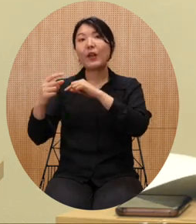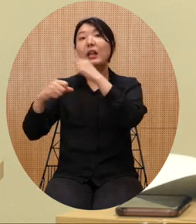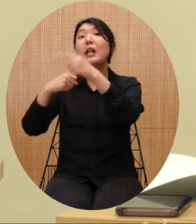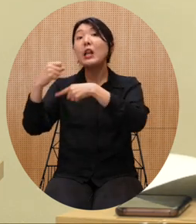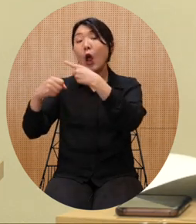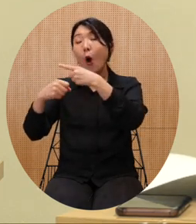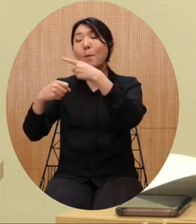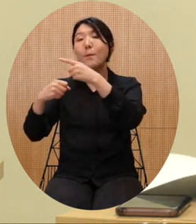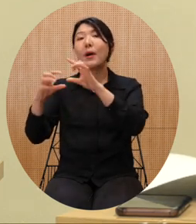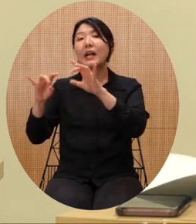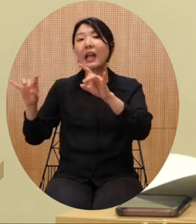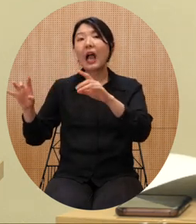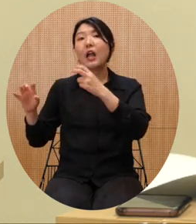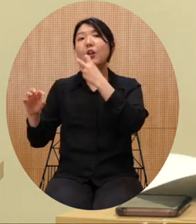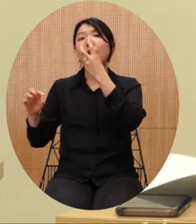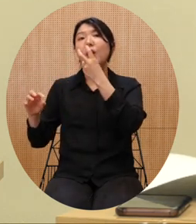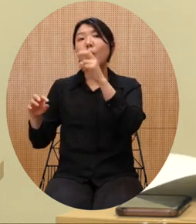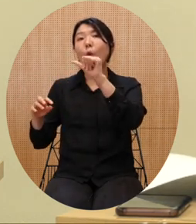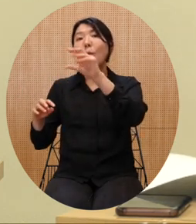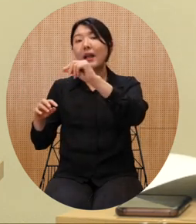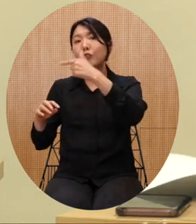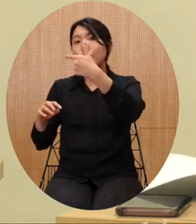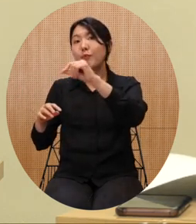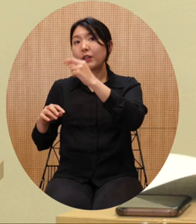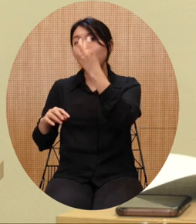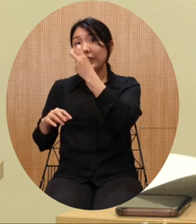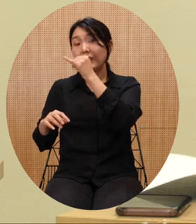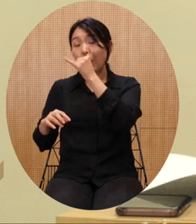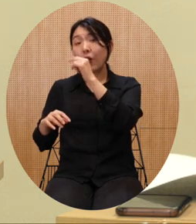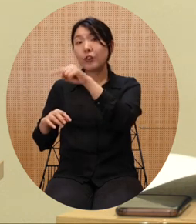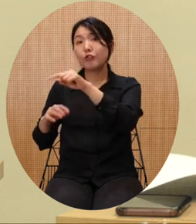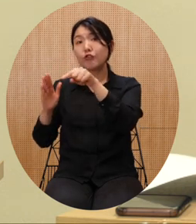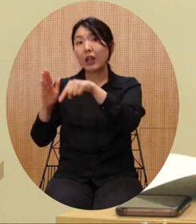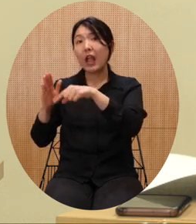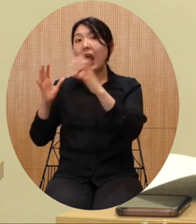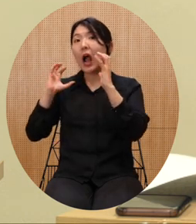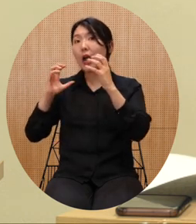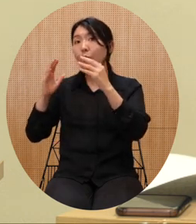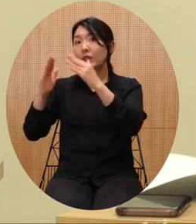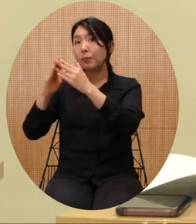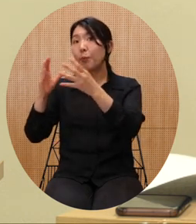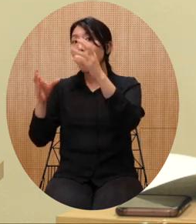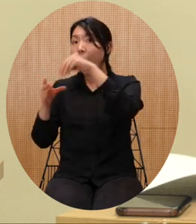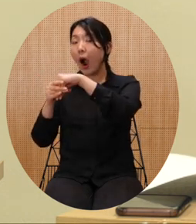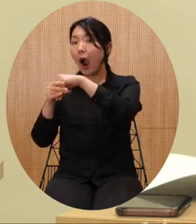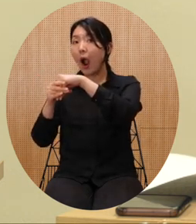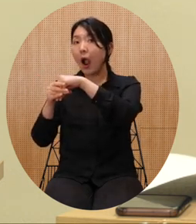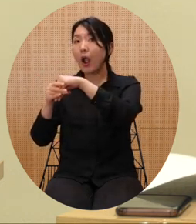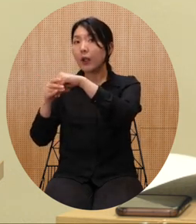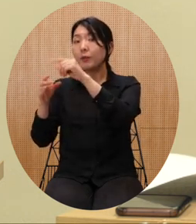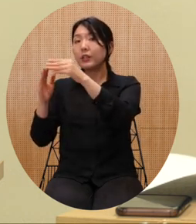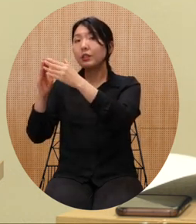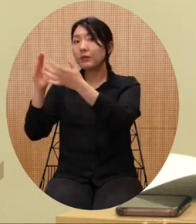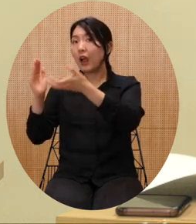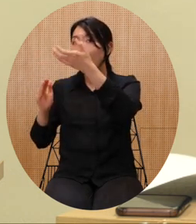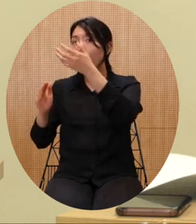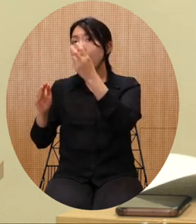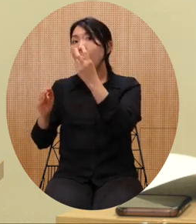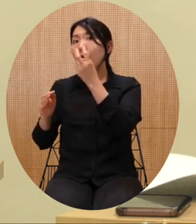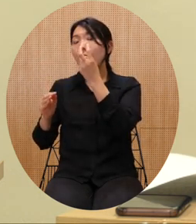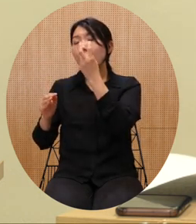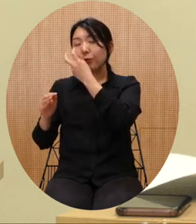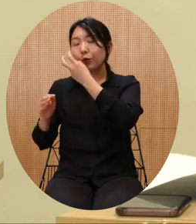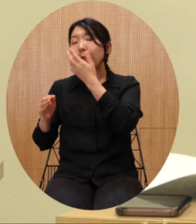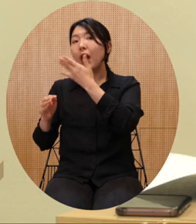합니다. 거의 한 5만, 6만 정도 규모이고 이 중에서 아동 가구가 있는 가구에 대해서는 주거 상황이 파악이 되죠. 그걸